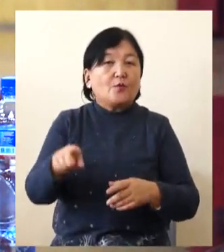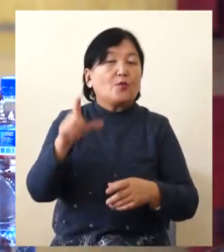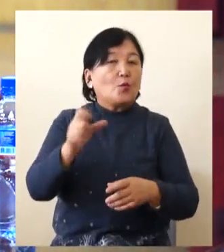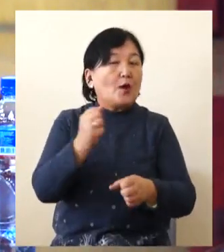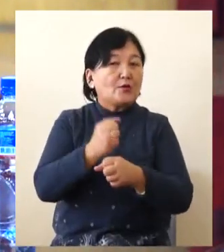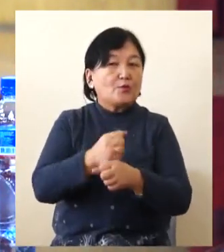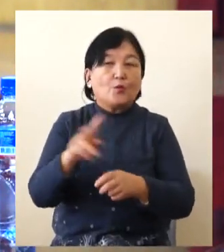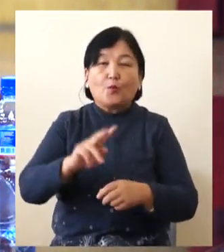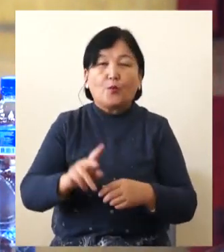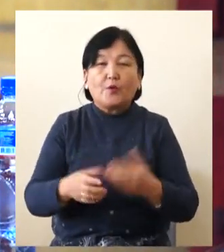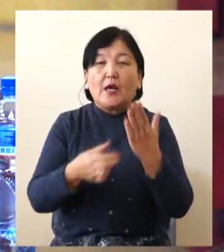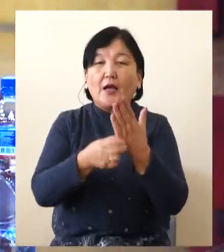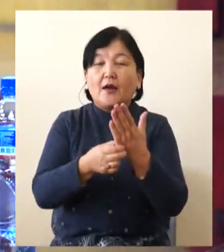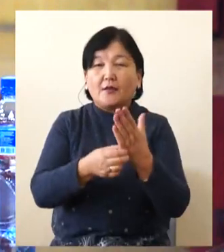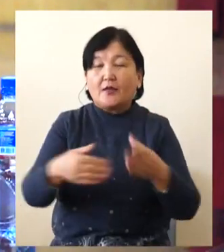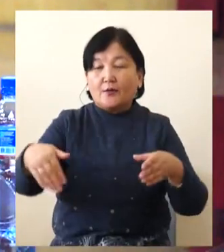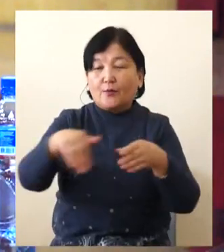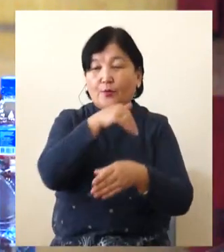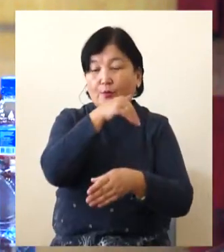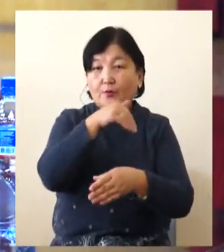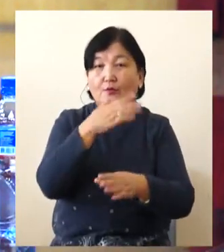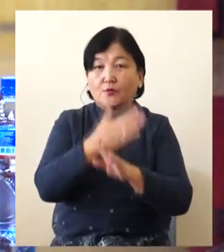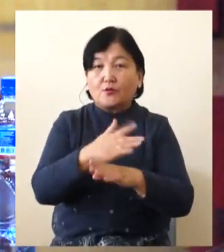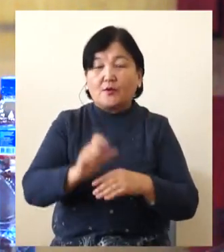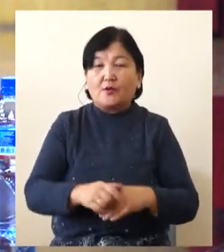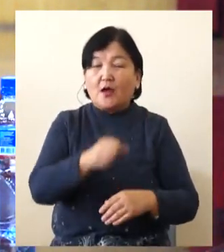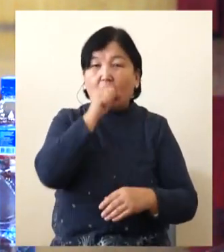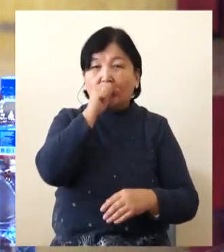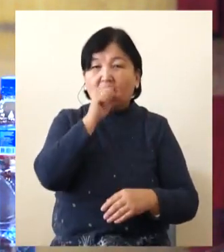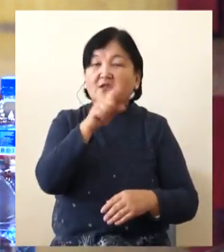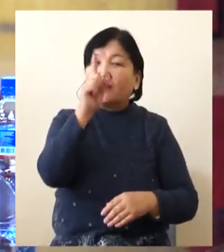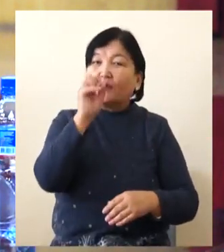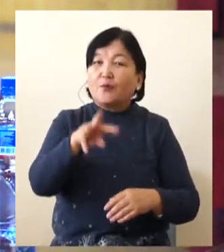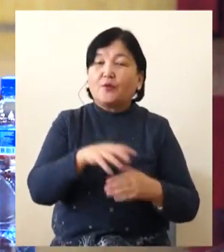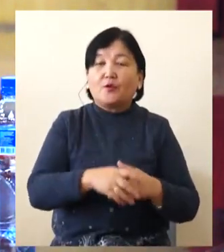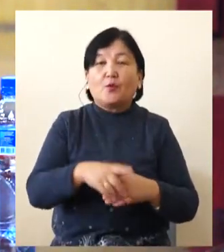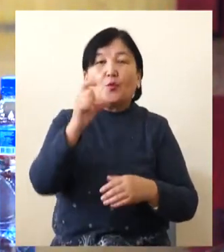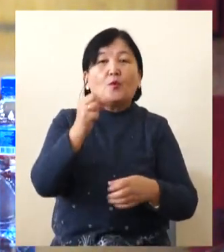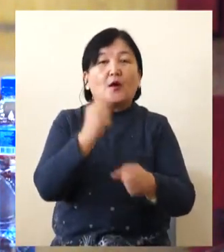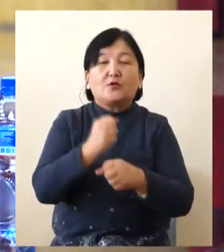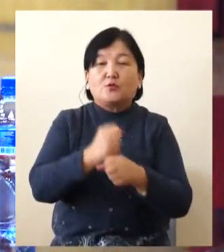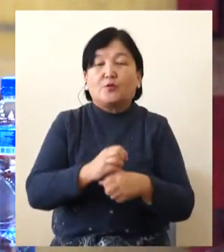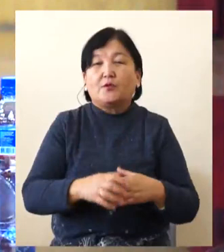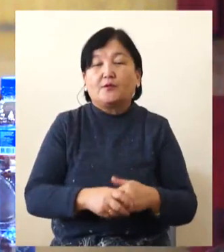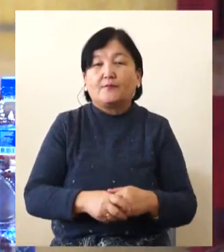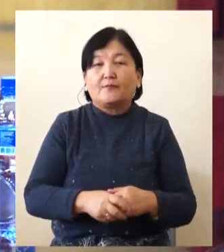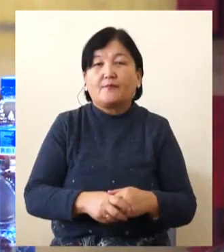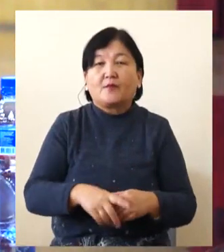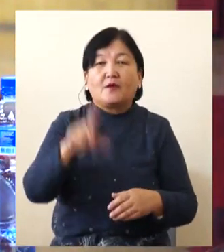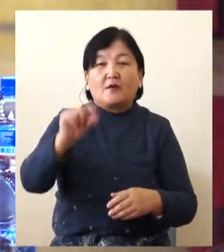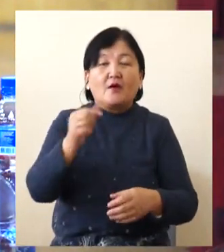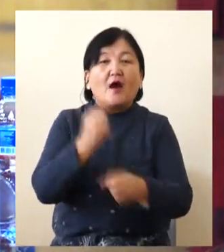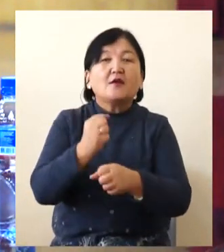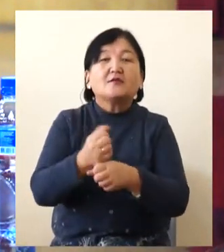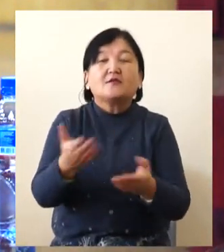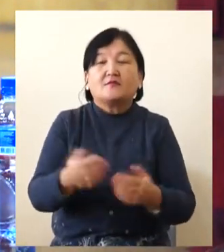Хүн ажиллах уугүй юу? Нэг. Нөгөөх нь харамсалтай нь энэ айгүй харамсалтай. Монголд хүн ажиллах хямдхан